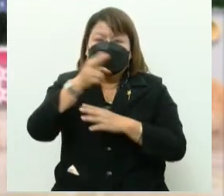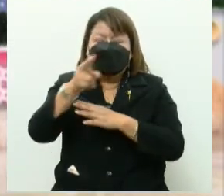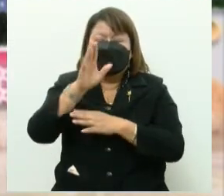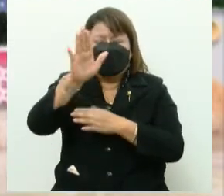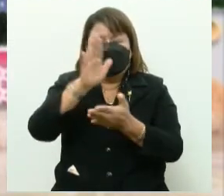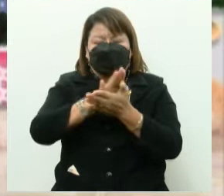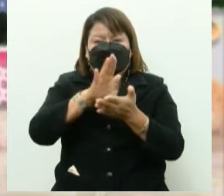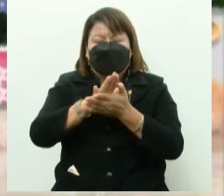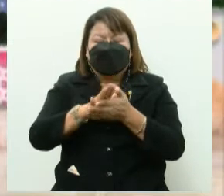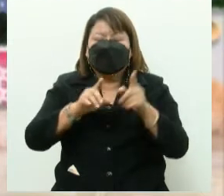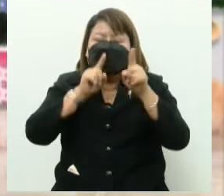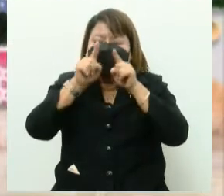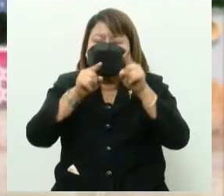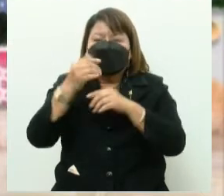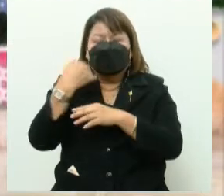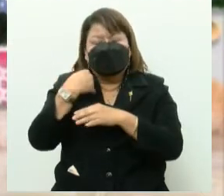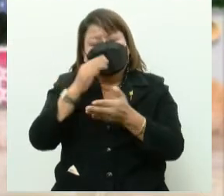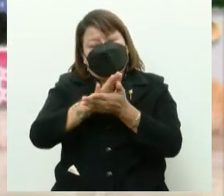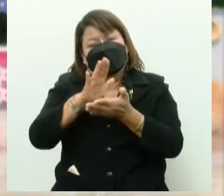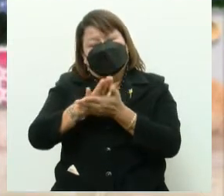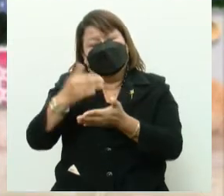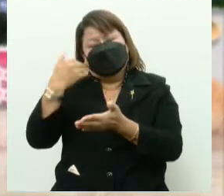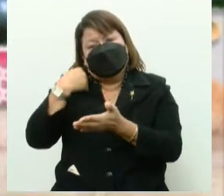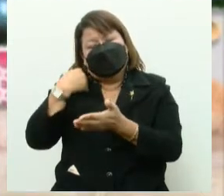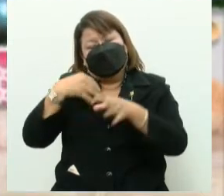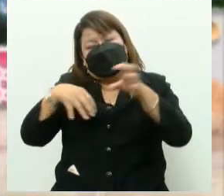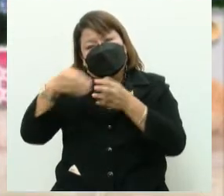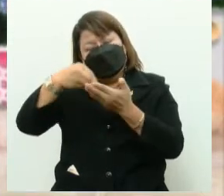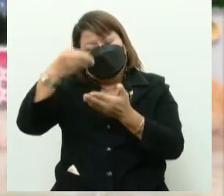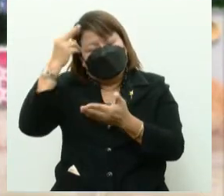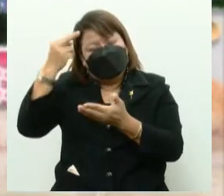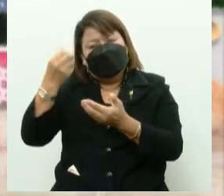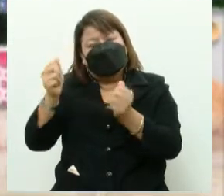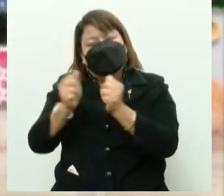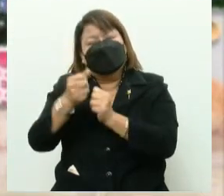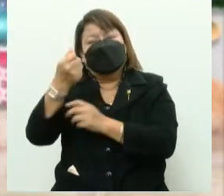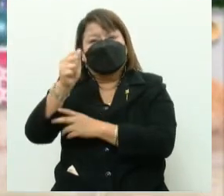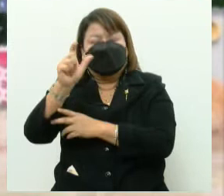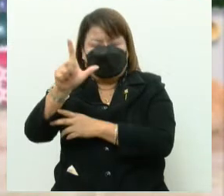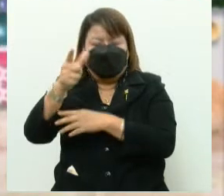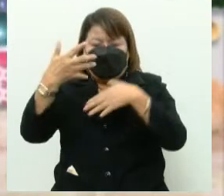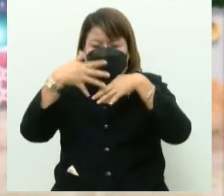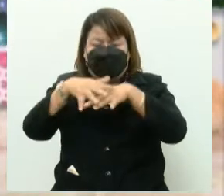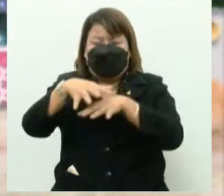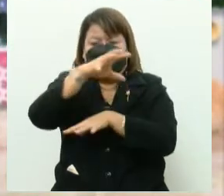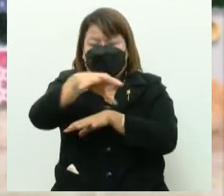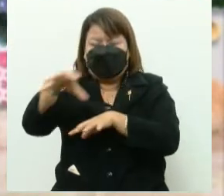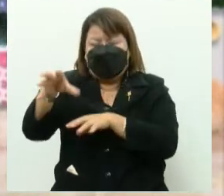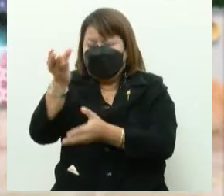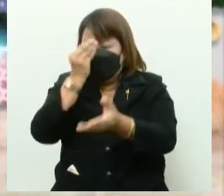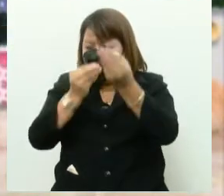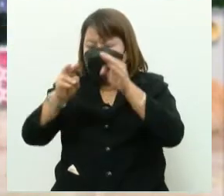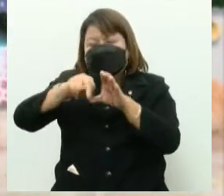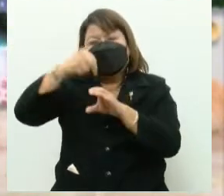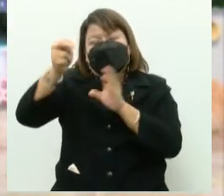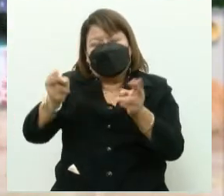โรงเรียนตะกั่วป่าคีรีเขตนะครับทางโรงเรียนนะครับได้มีการจัดการเรียนรู้เชิงรุก Active Learning บูรณาการกับแหล่งเรียนรู้ภายนอกห้องเรียน